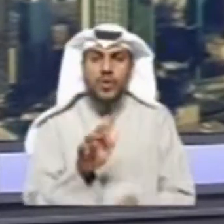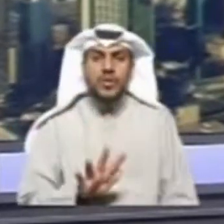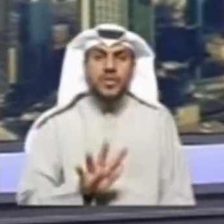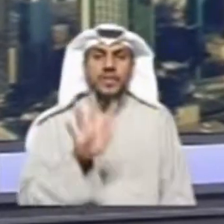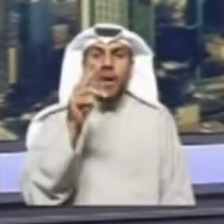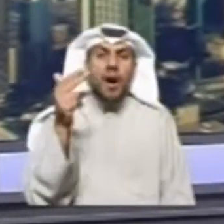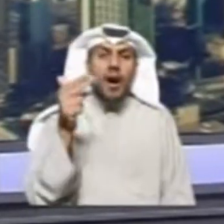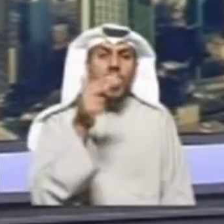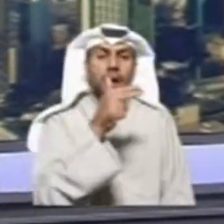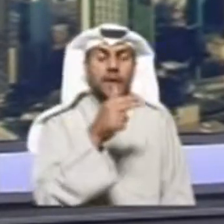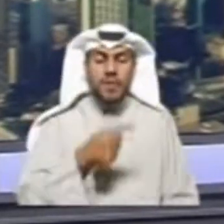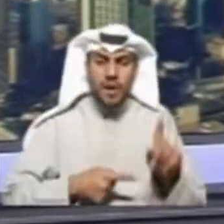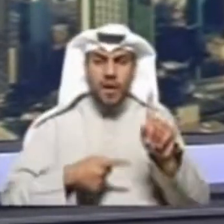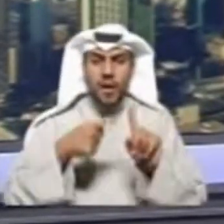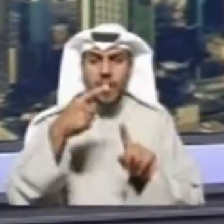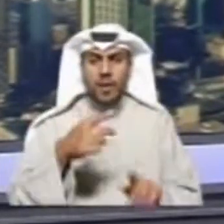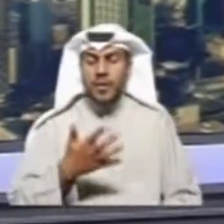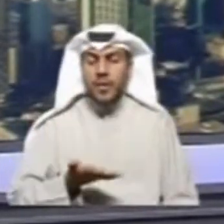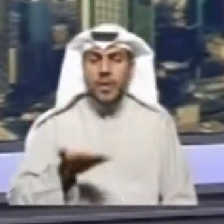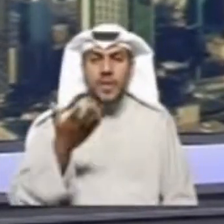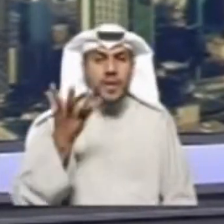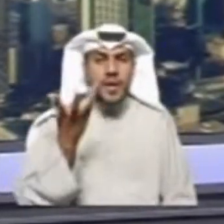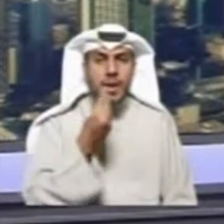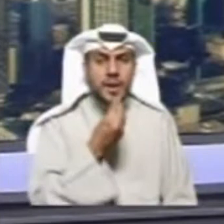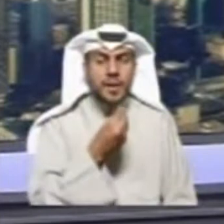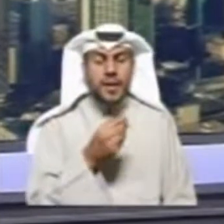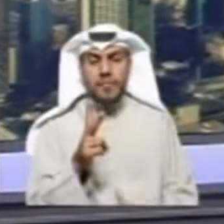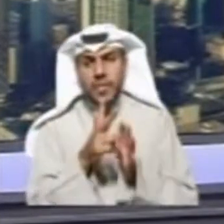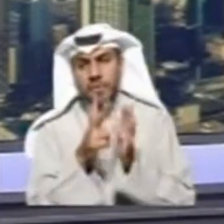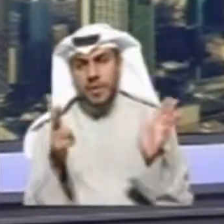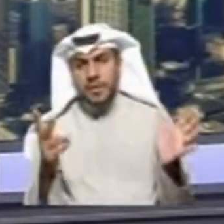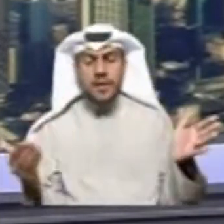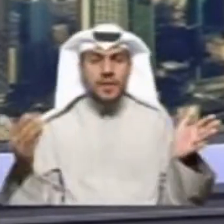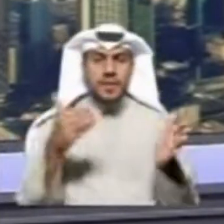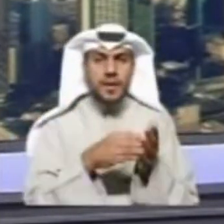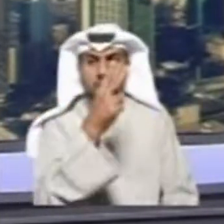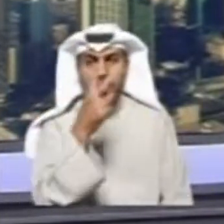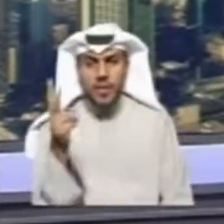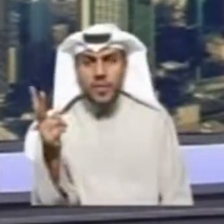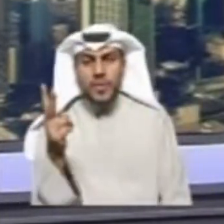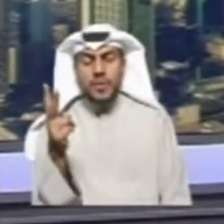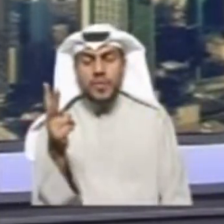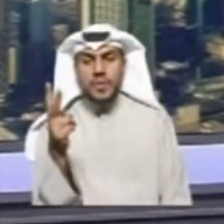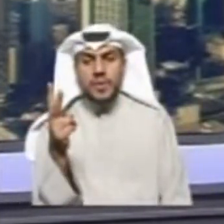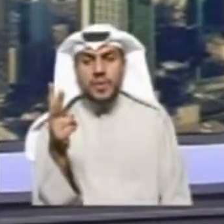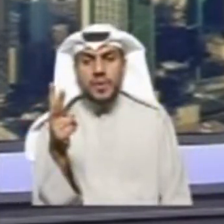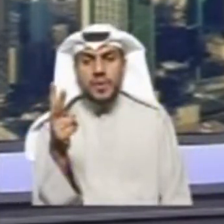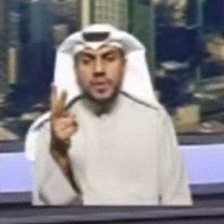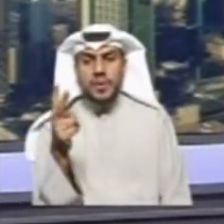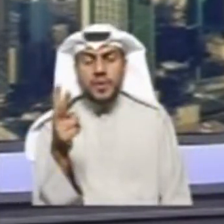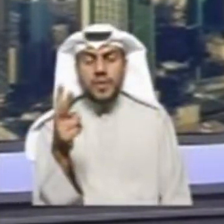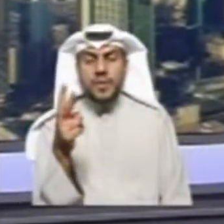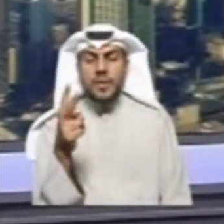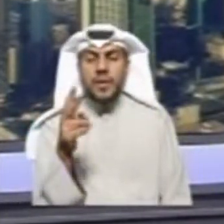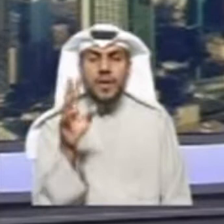غربية. درجات الحرارة العظمى متفاوتة ما بين 18 إلى 22 درجة مئوية، متوقع أن تستمر تأثير